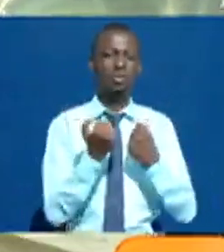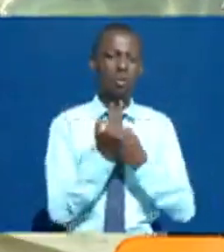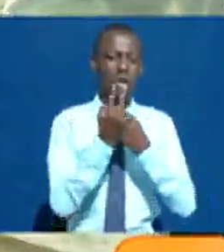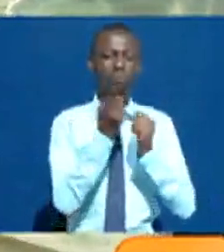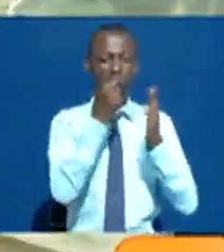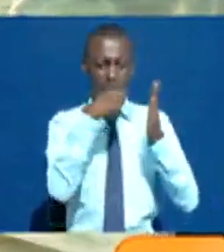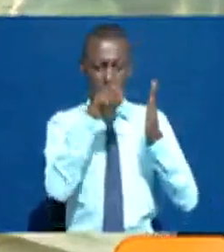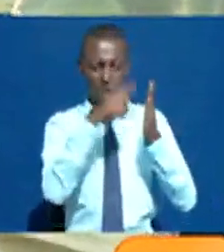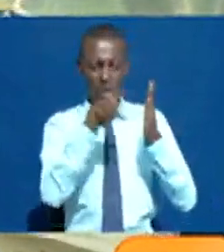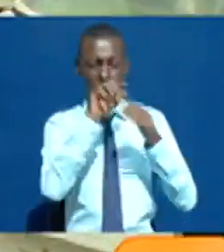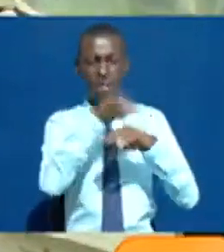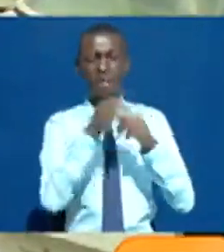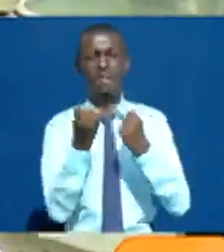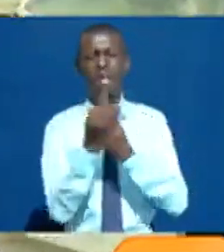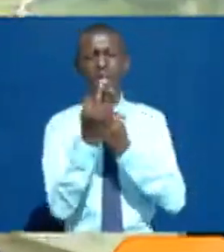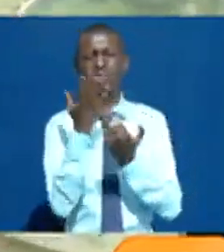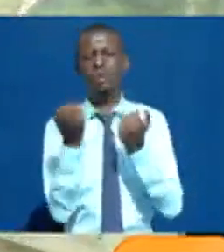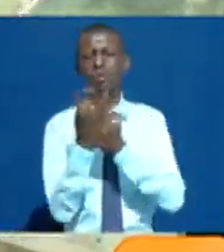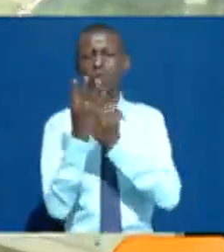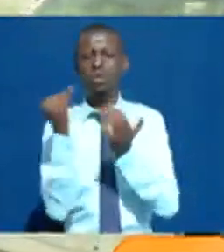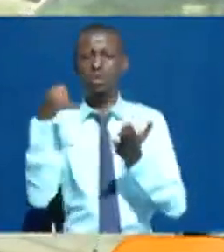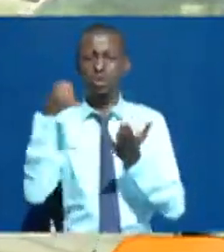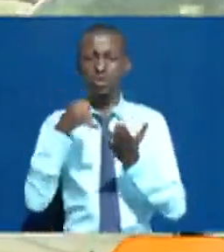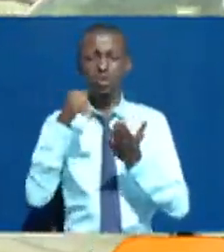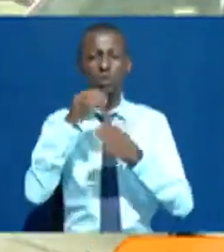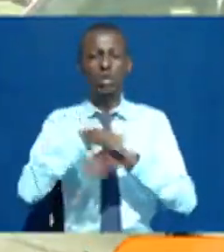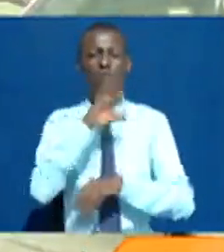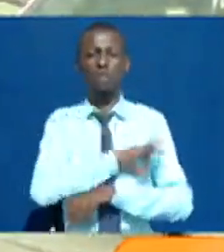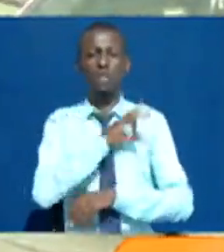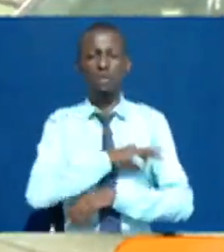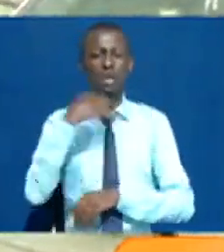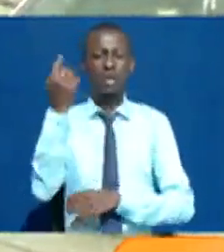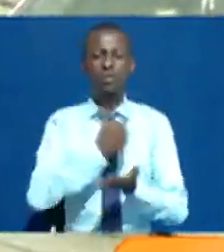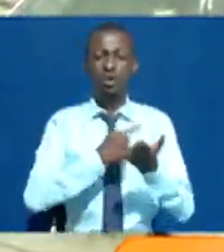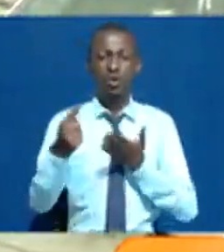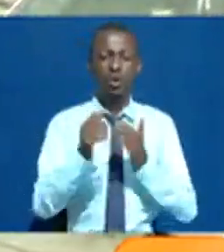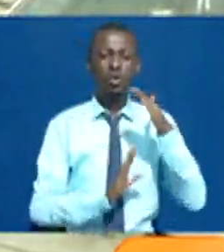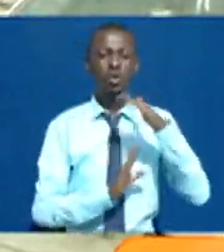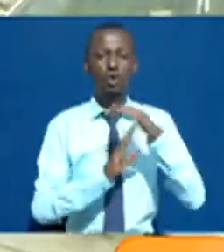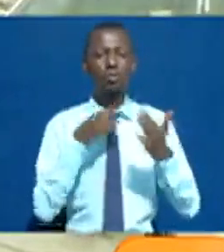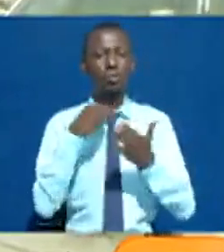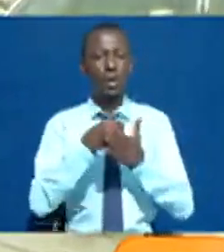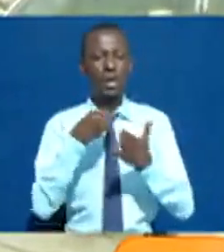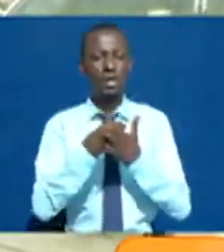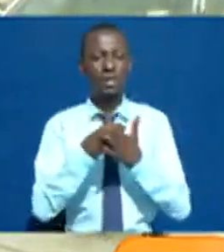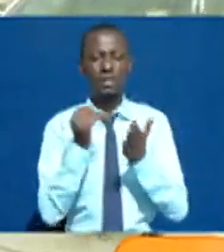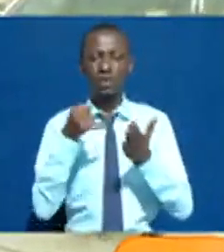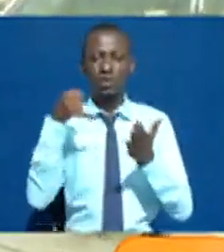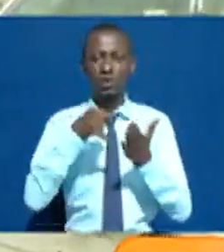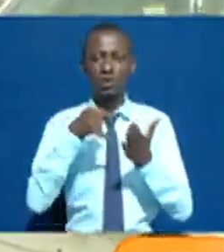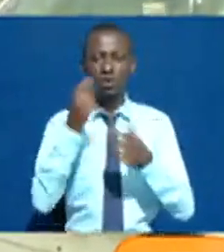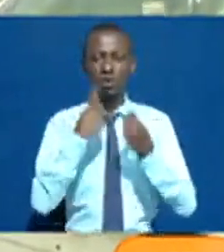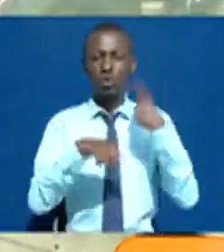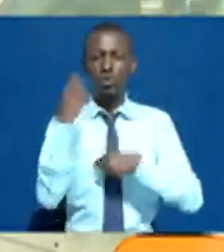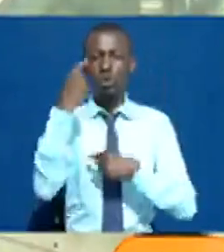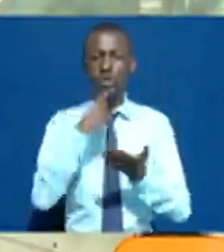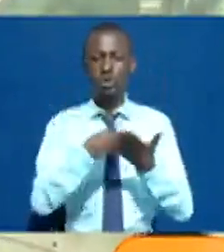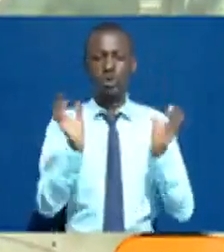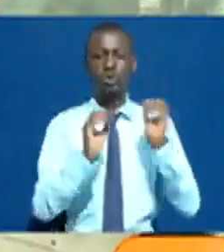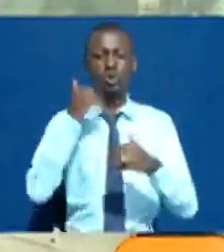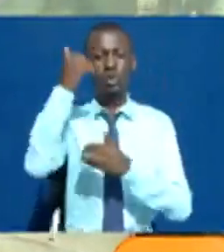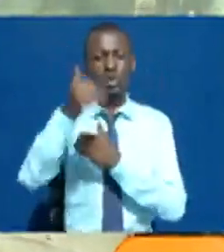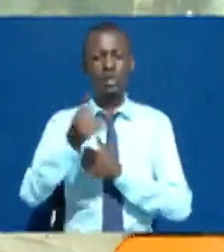predictions. Ukipata 13 ama 14 uko ndani ya bonuses each and every week. Na jackpot yenyewe ni progressive, meaning usiposhinda this week jackpot next